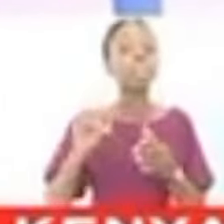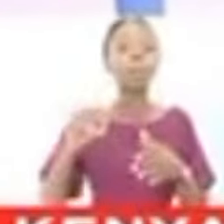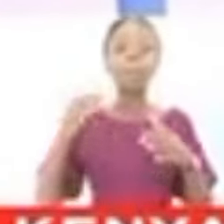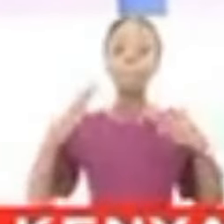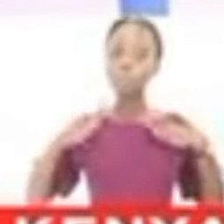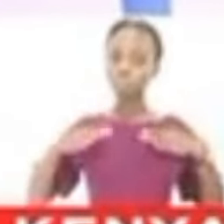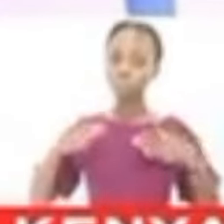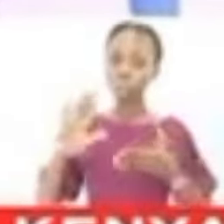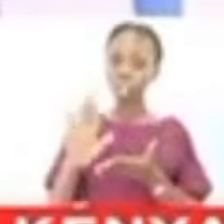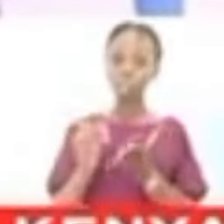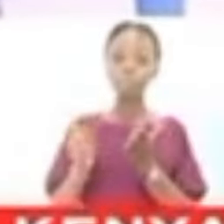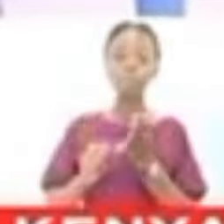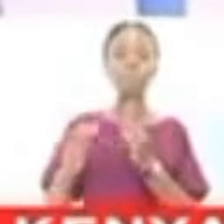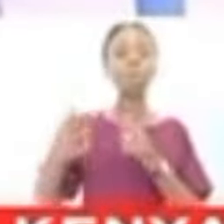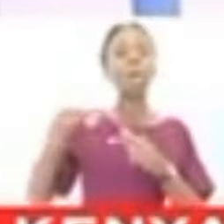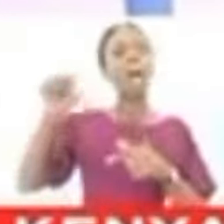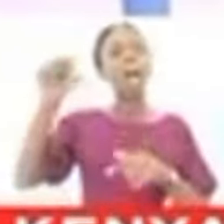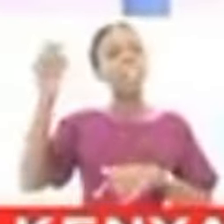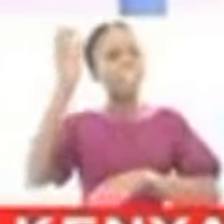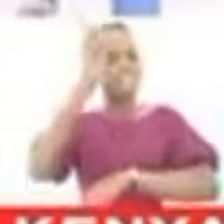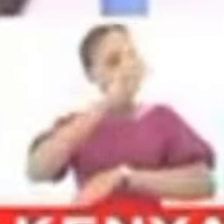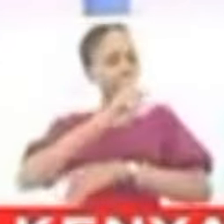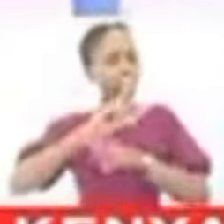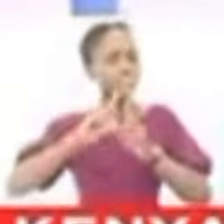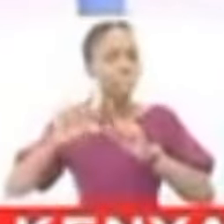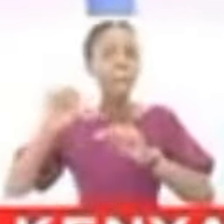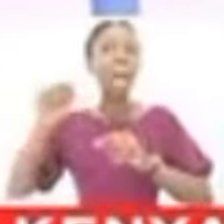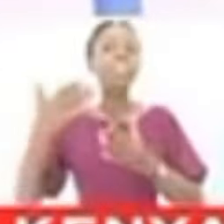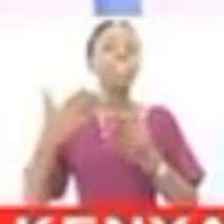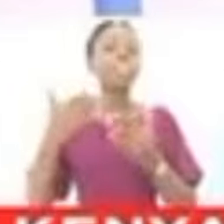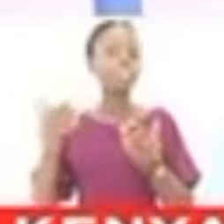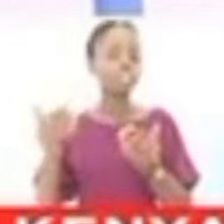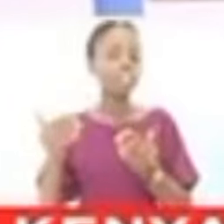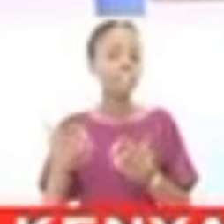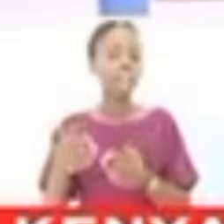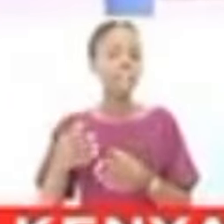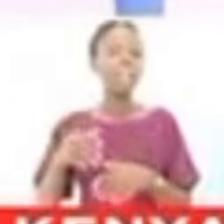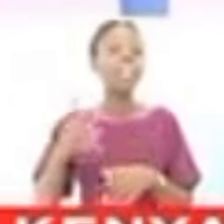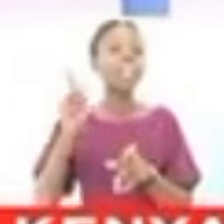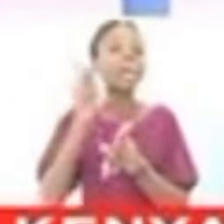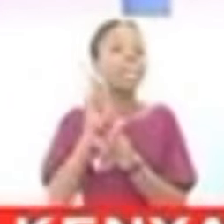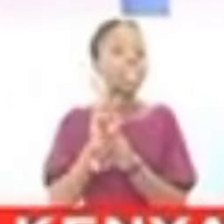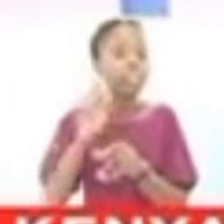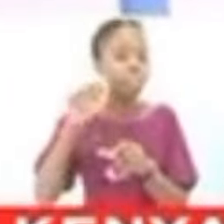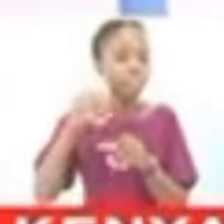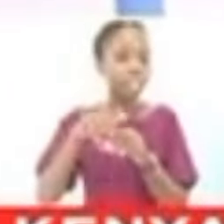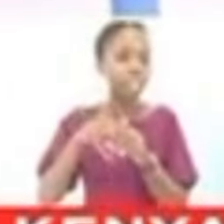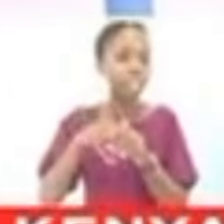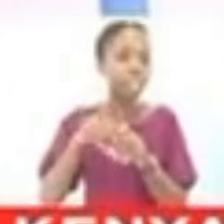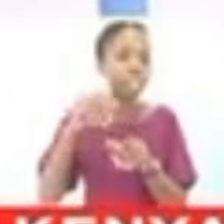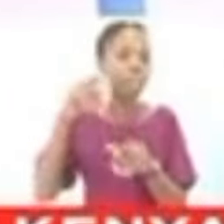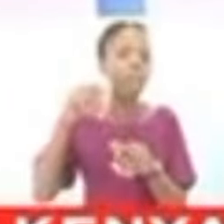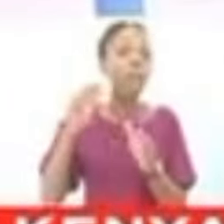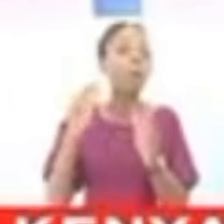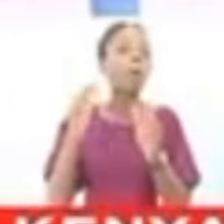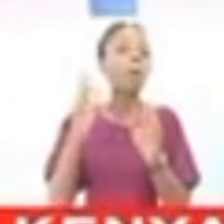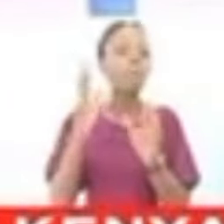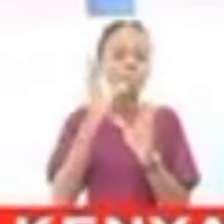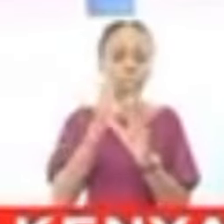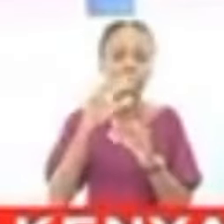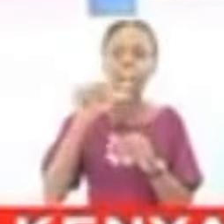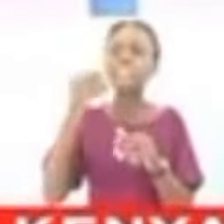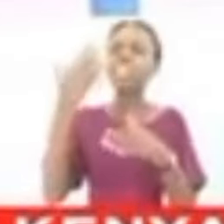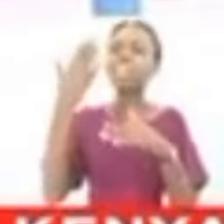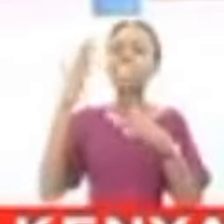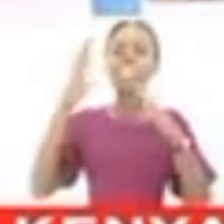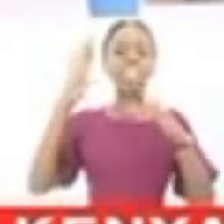mlipuko inakuja. Juzi nimewaambia nyingine na nikaiweka kwa mafumbo, na hiyo nyingine